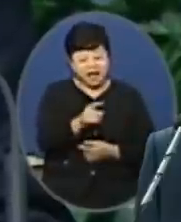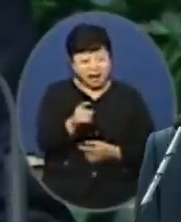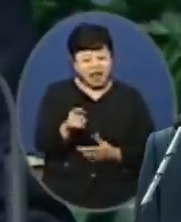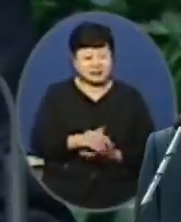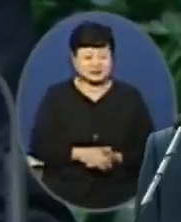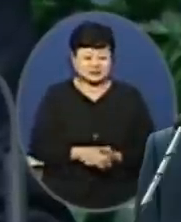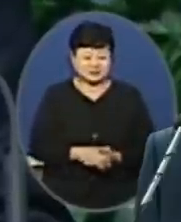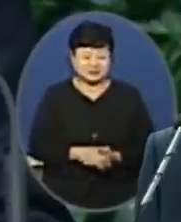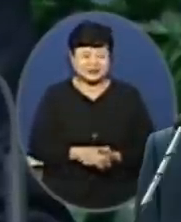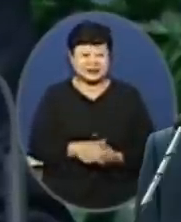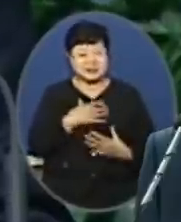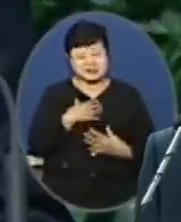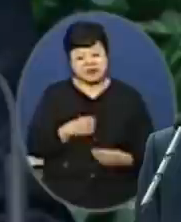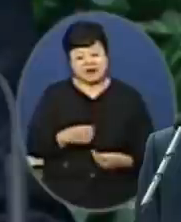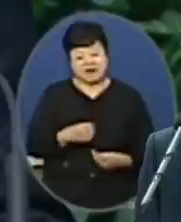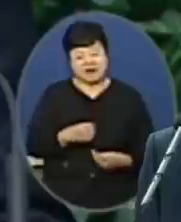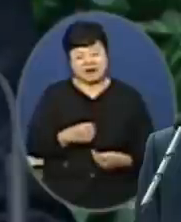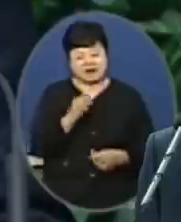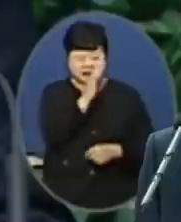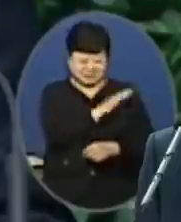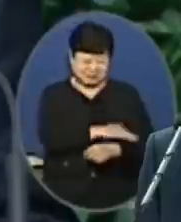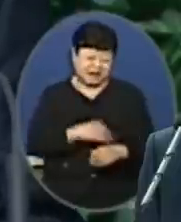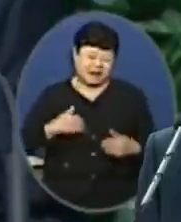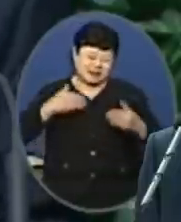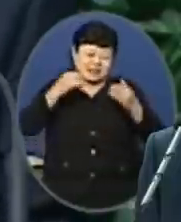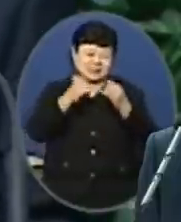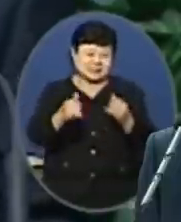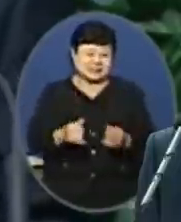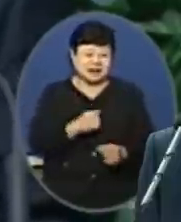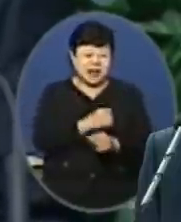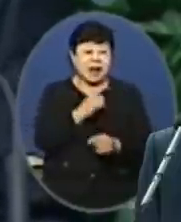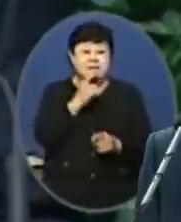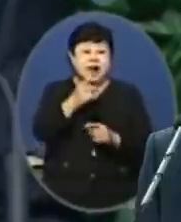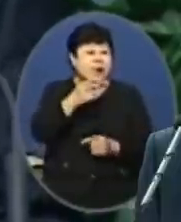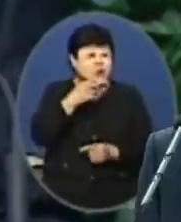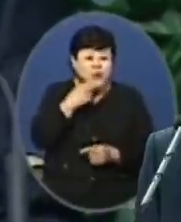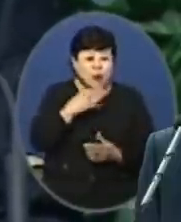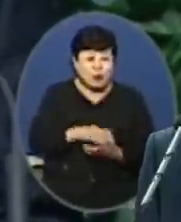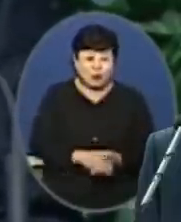아주 평안하게 잘 자란 사람은 할 말이 없습니다.